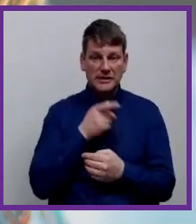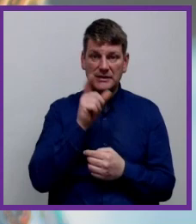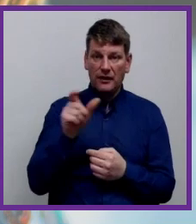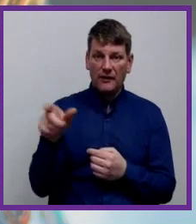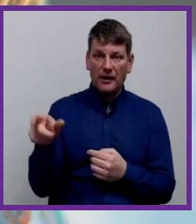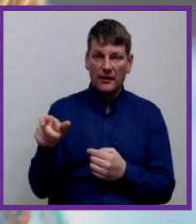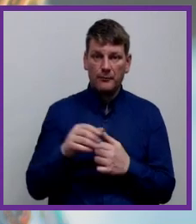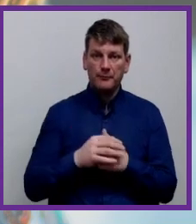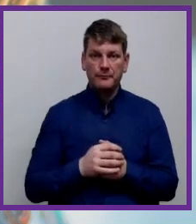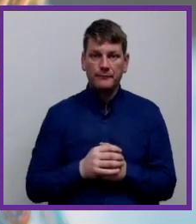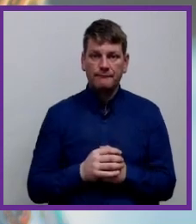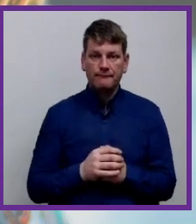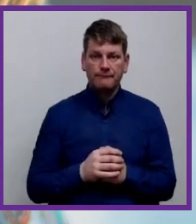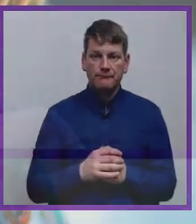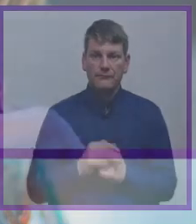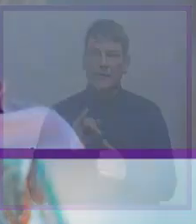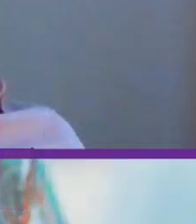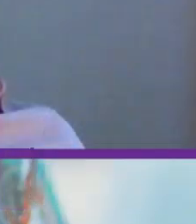cilvēkiem. Ilona?